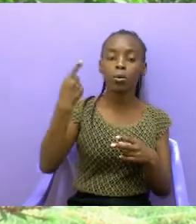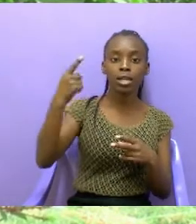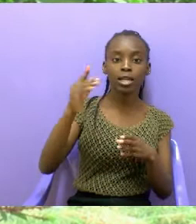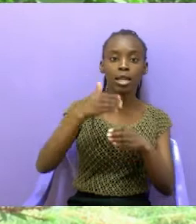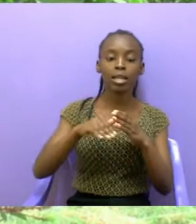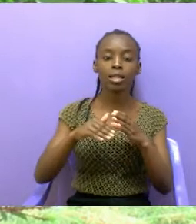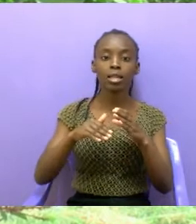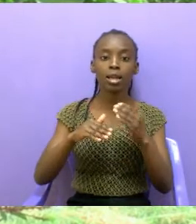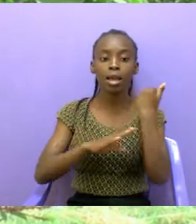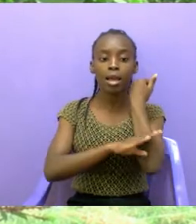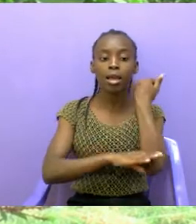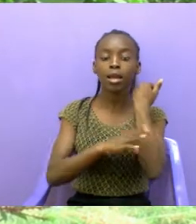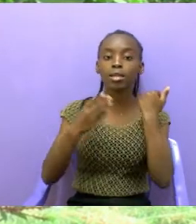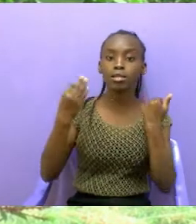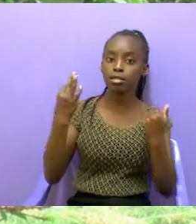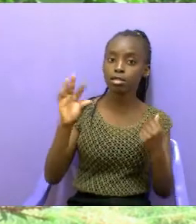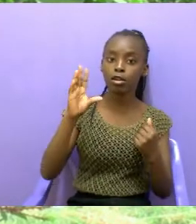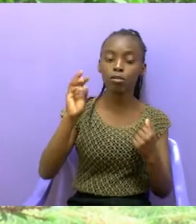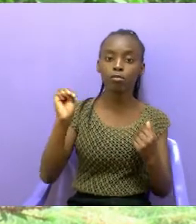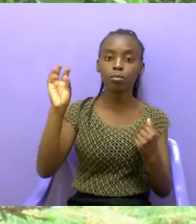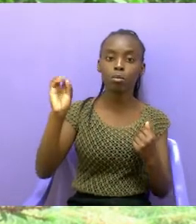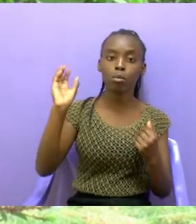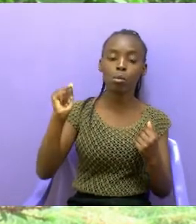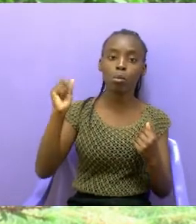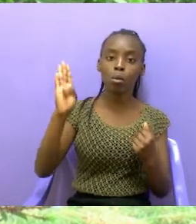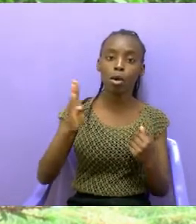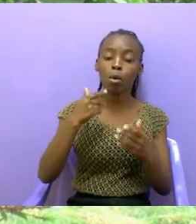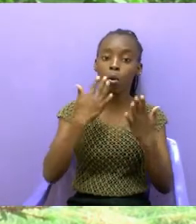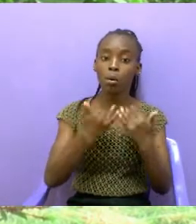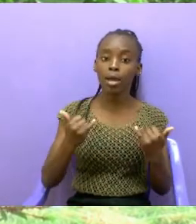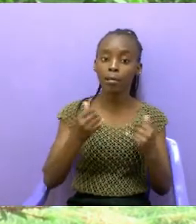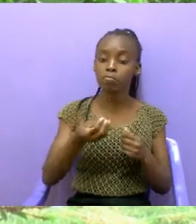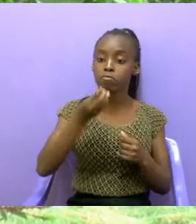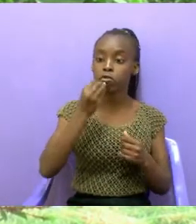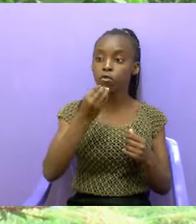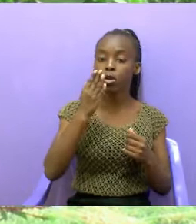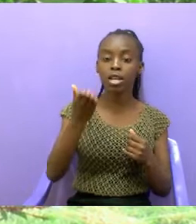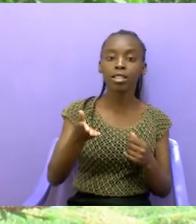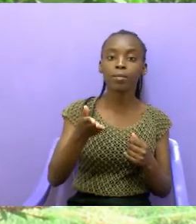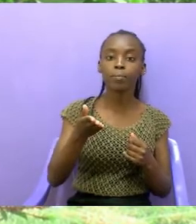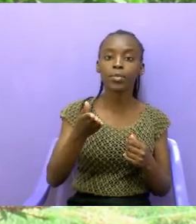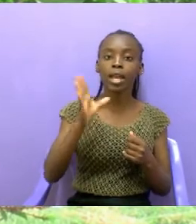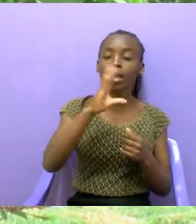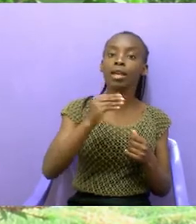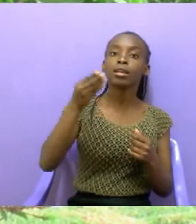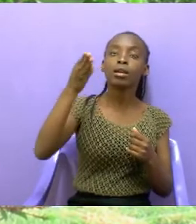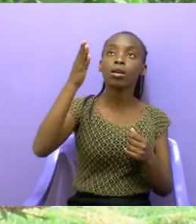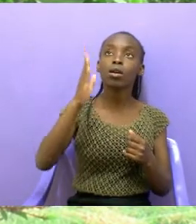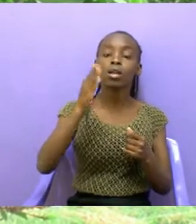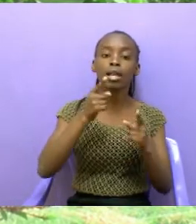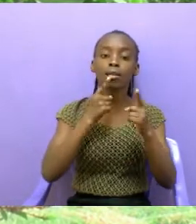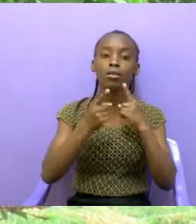wa Moabu kwa sababu kulionekana kuna chakula. Na pale awali maandiko Mungu alikuwa ameongelesha watu wake,